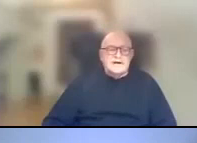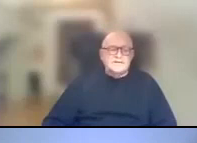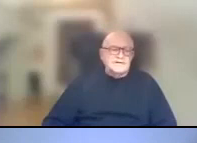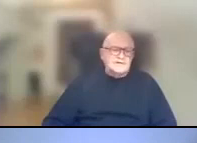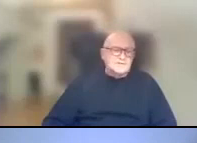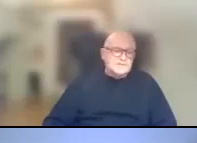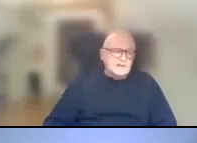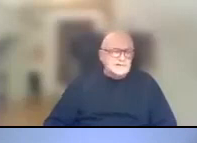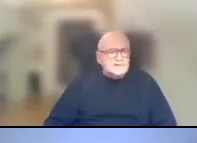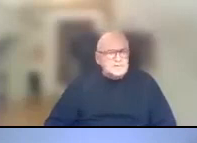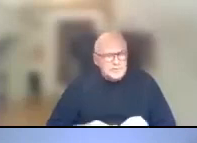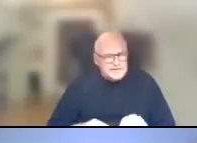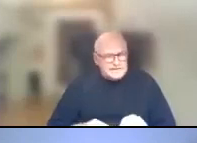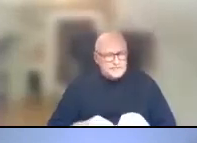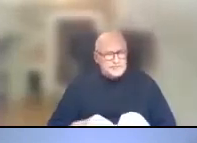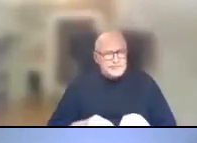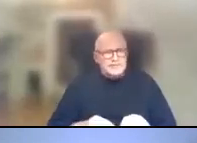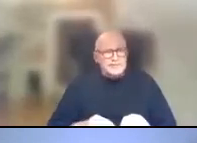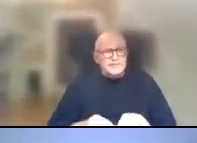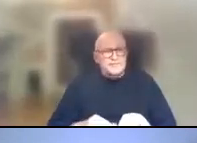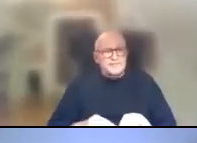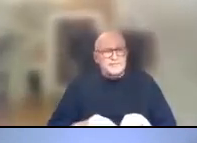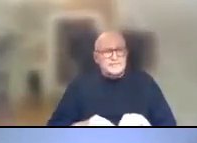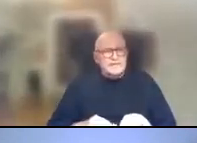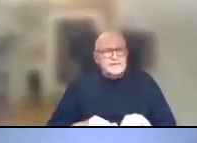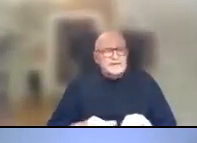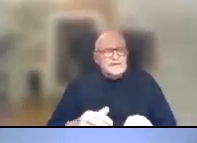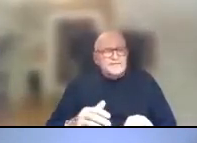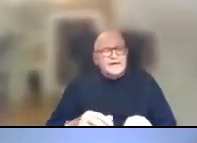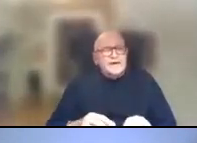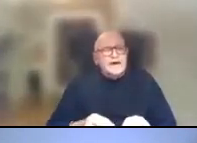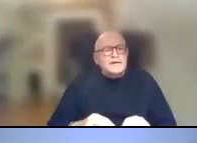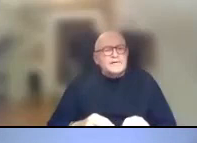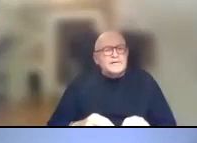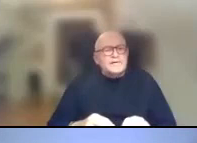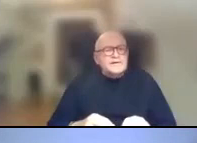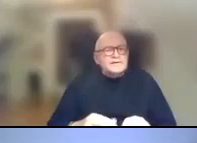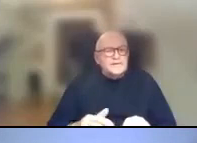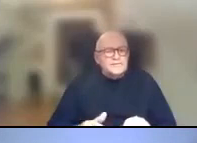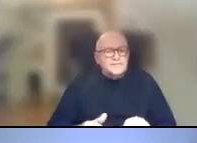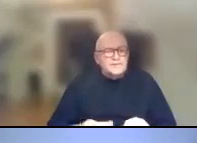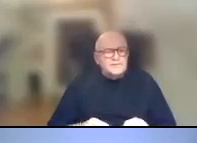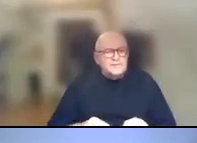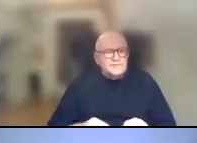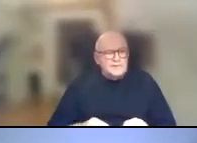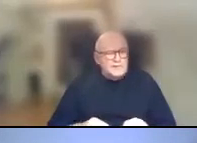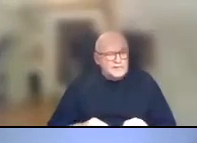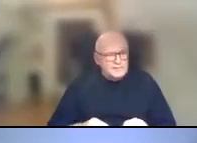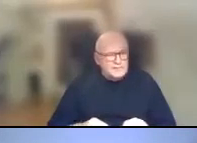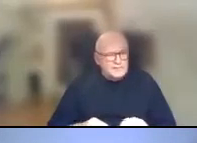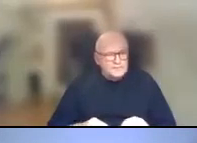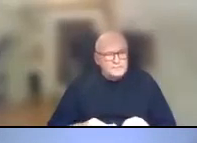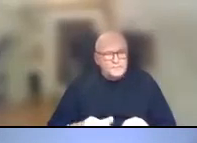2015 ein drittes Urteil, das nur deshalb zustande gekommen ist, weil eine Hinterbliebene,